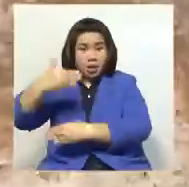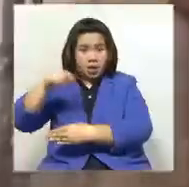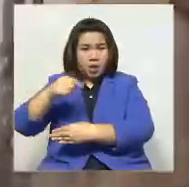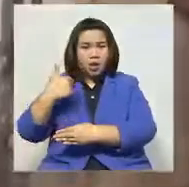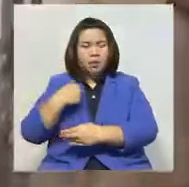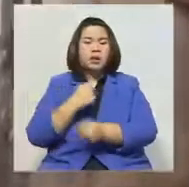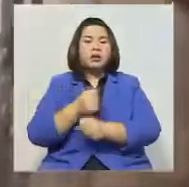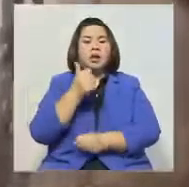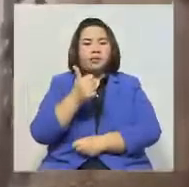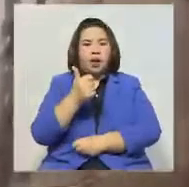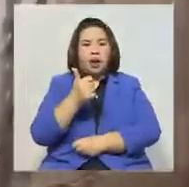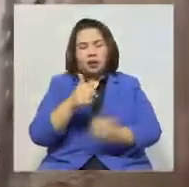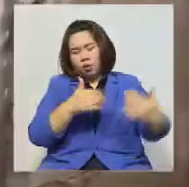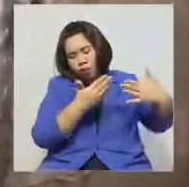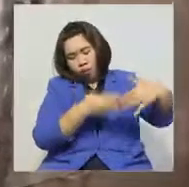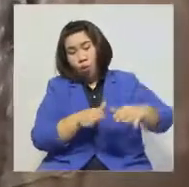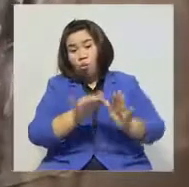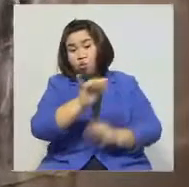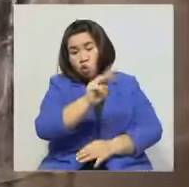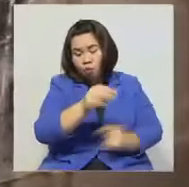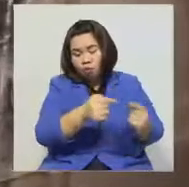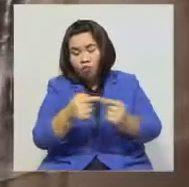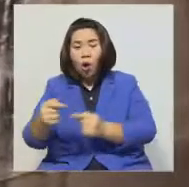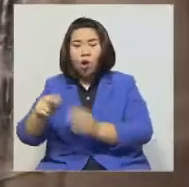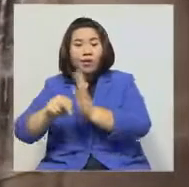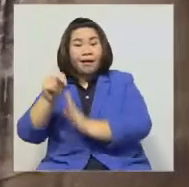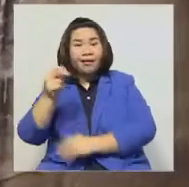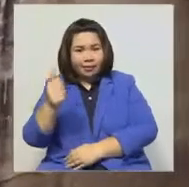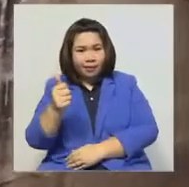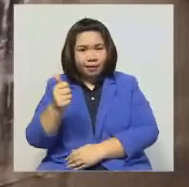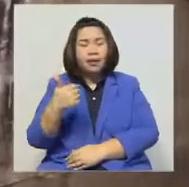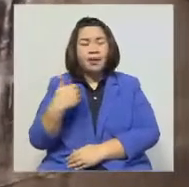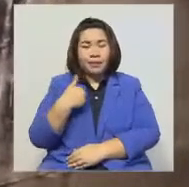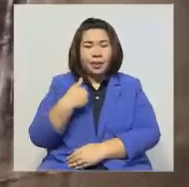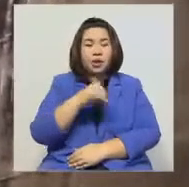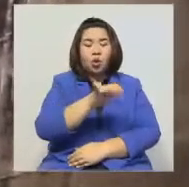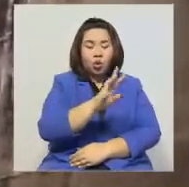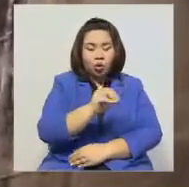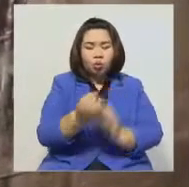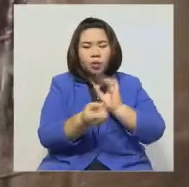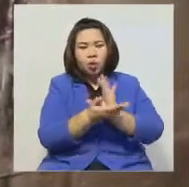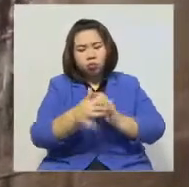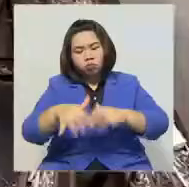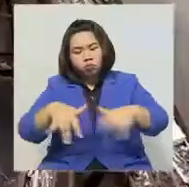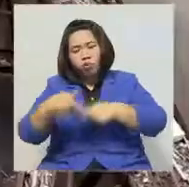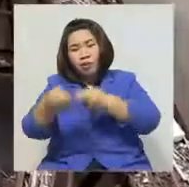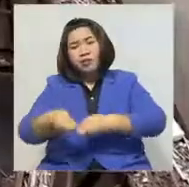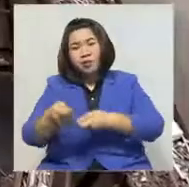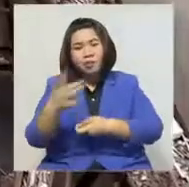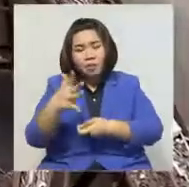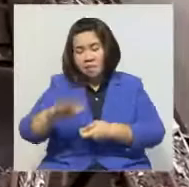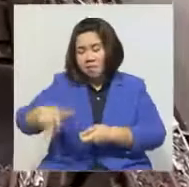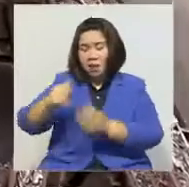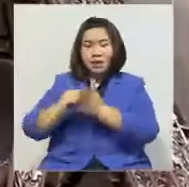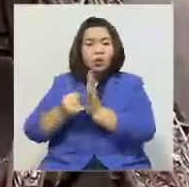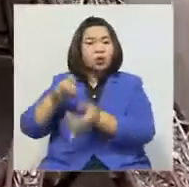ที่มีความสามารถในการผันน้ำยมลงน้ำน่านได้ส่วนหนึ่งโดยมวลน้ำที่เหลือลงแม่น้ำยมจะไม่ส่งผลกระทบกับพื้นที่เขตเศรษฐกิจหรือเขตเมืองของ